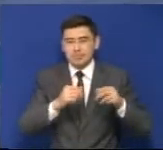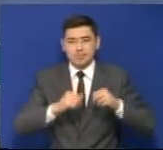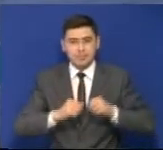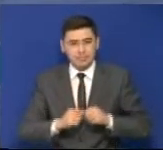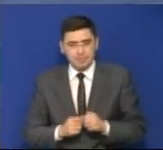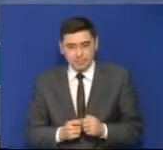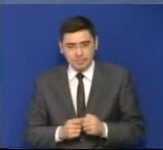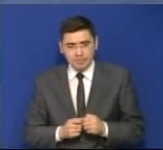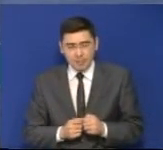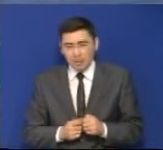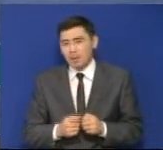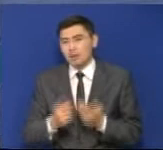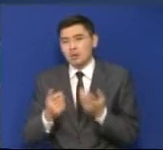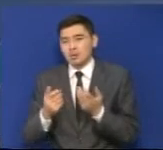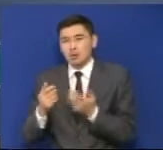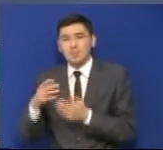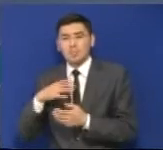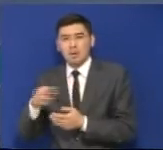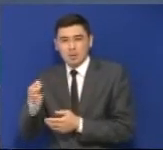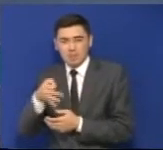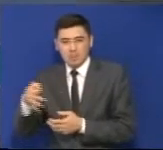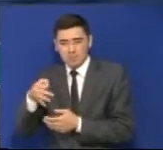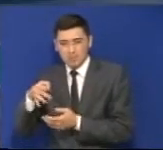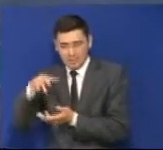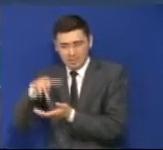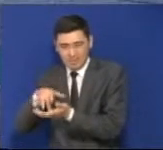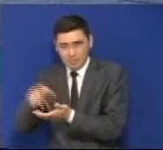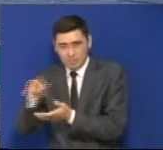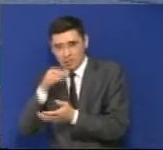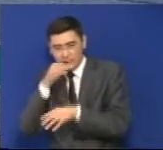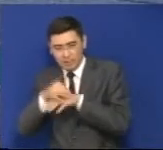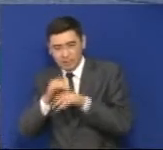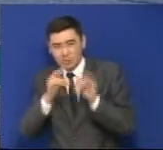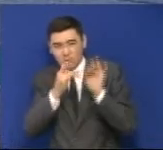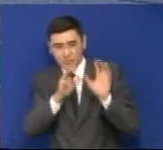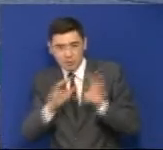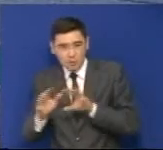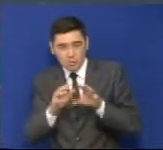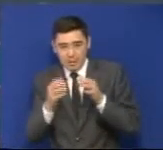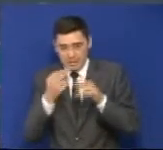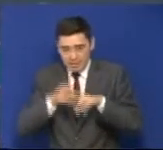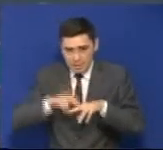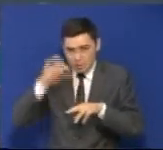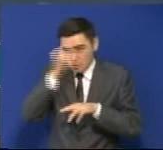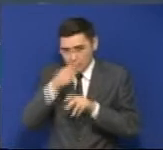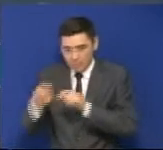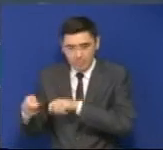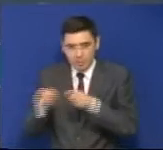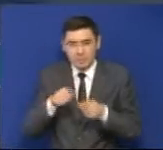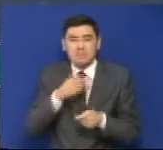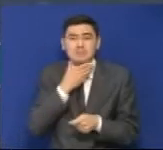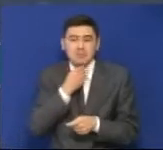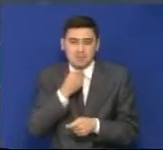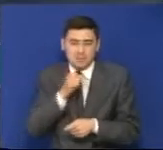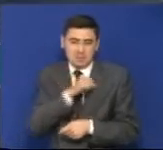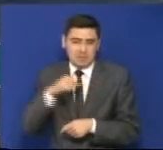қалалық бюджеттің теңгеріміне берілген. Сондықтан ұзындығы 1000 метр және көлемі 30000 шаршы метрді қамтитын көпірді